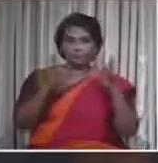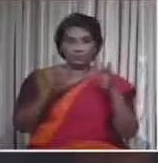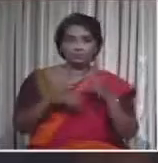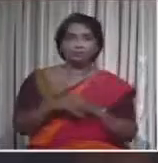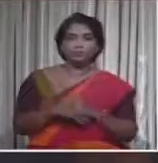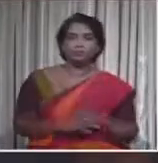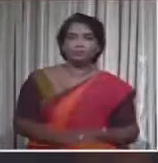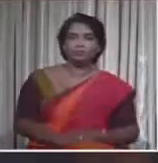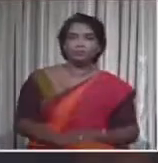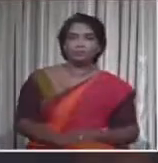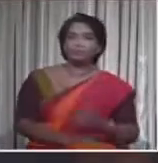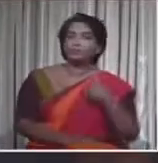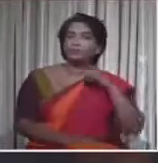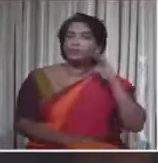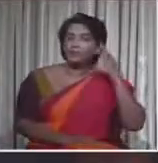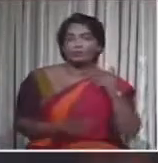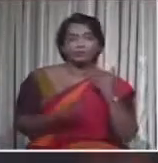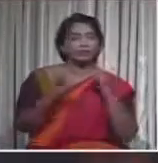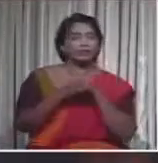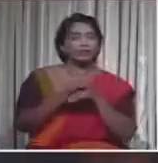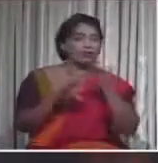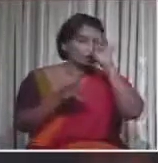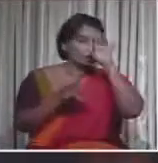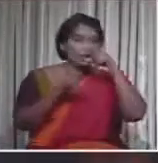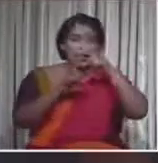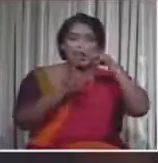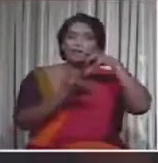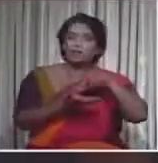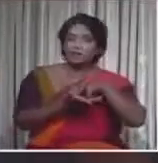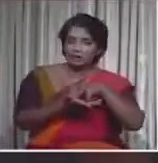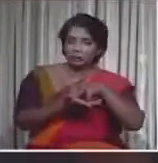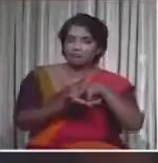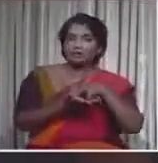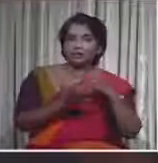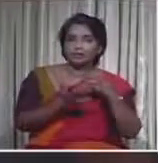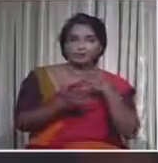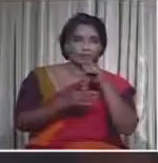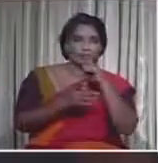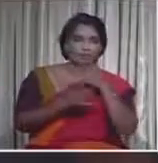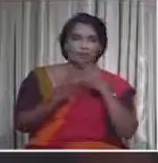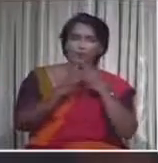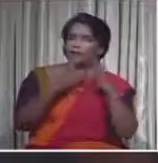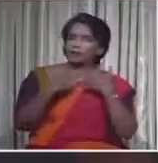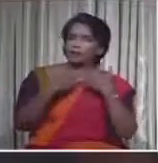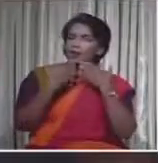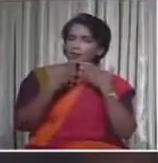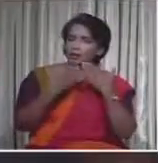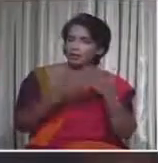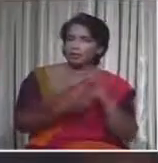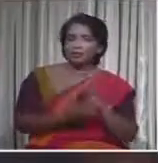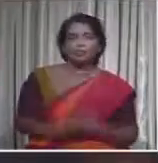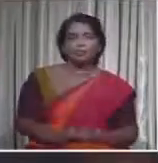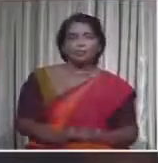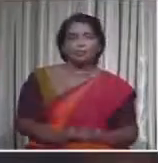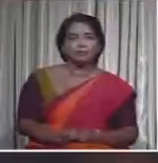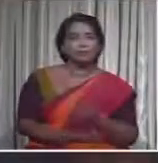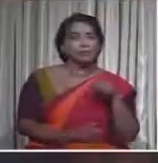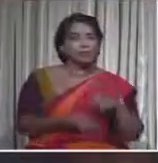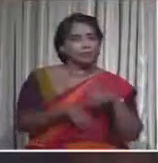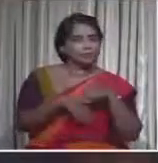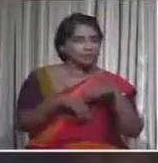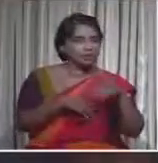අපි විශේෂයෙන්ම මම නියෝජනය කරන කුරුණෑ දිස්ත්‍රික්කයේ අපි එක පැත්තකින් ස්තුතිවන්ත වෙනවා මේ